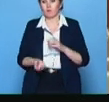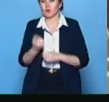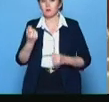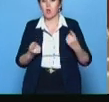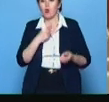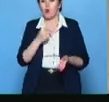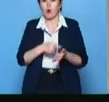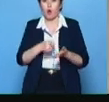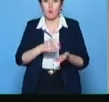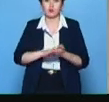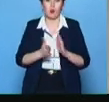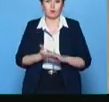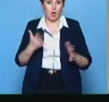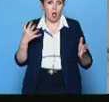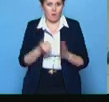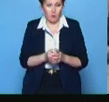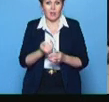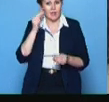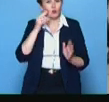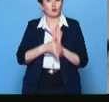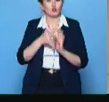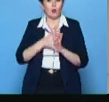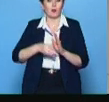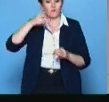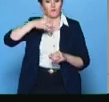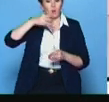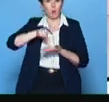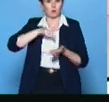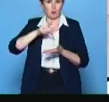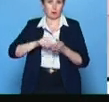в том числе изучается и видеозапись с момента ДТП.